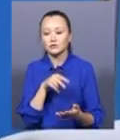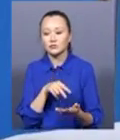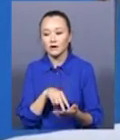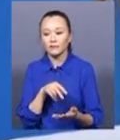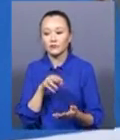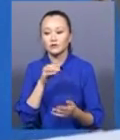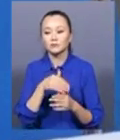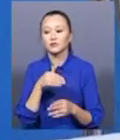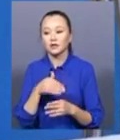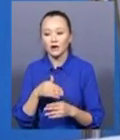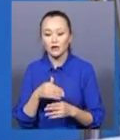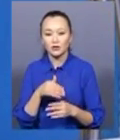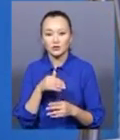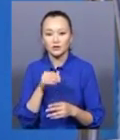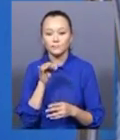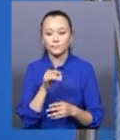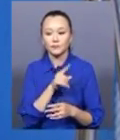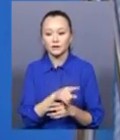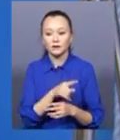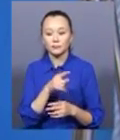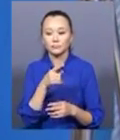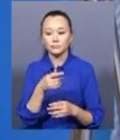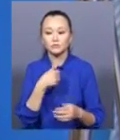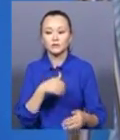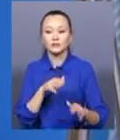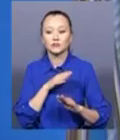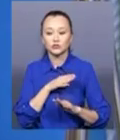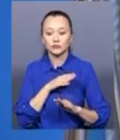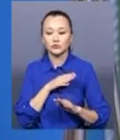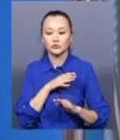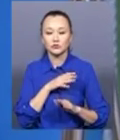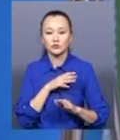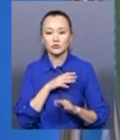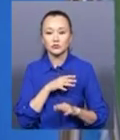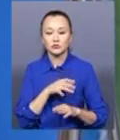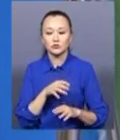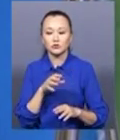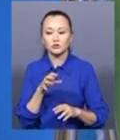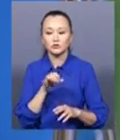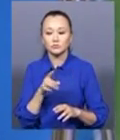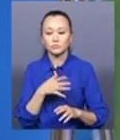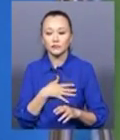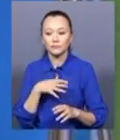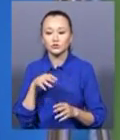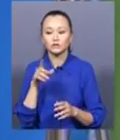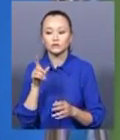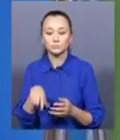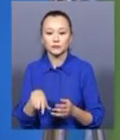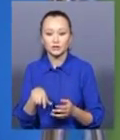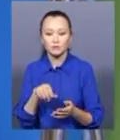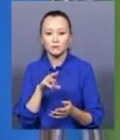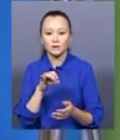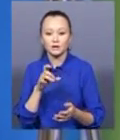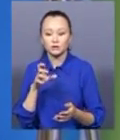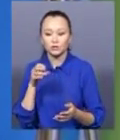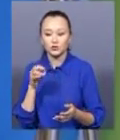нас спектакль. И она мне предложила из моего персонажа не